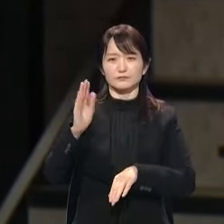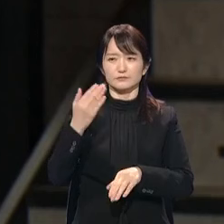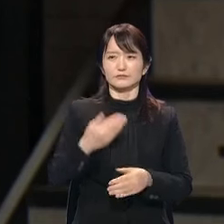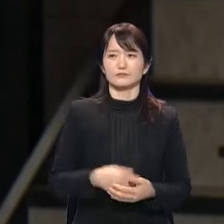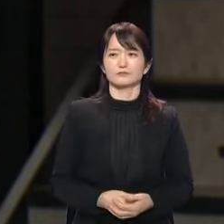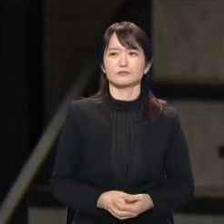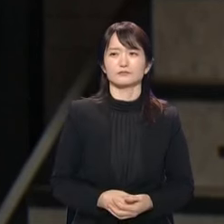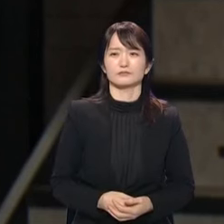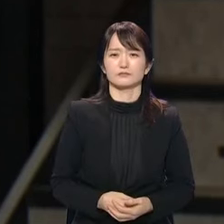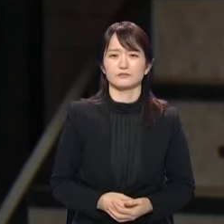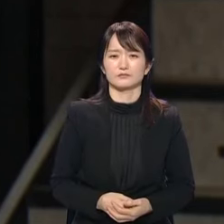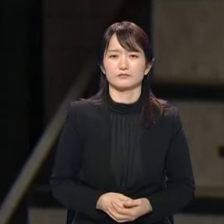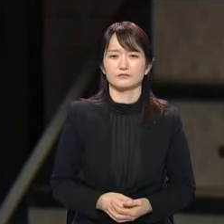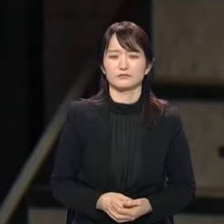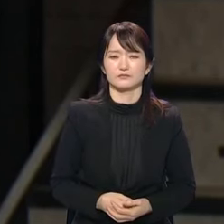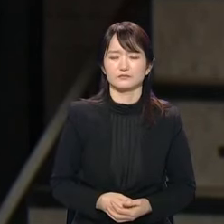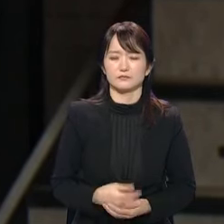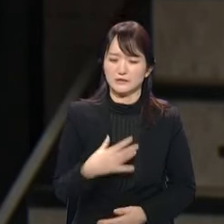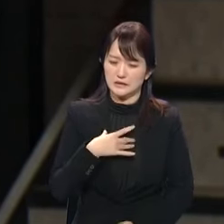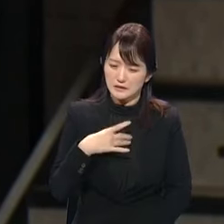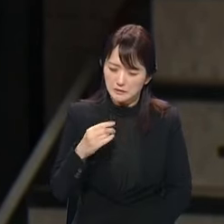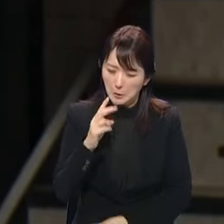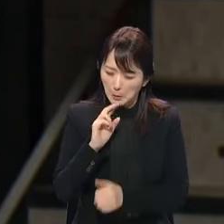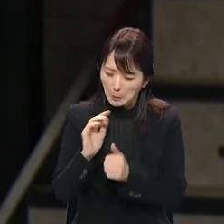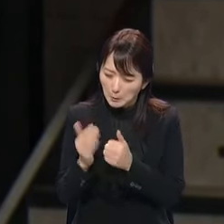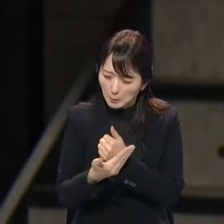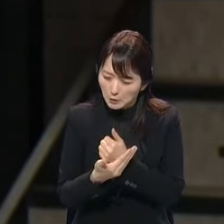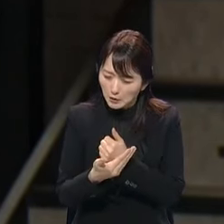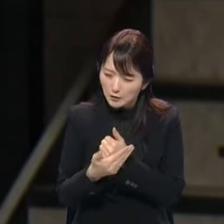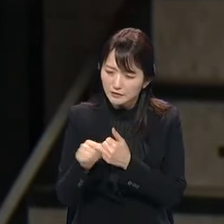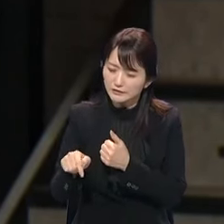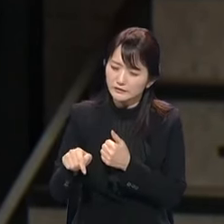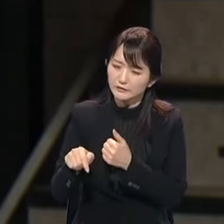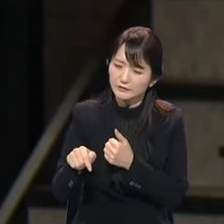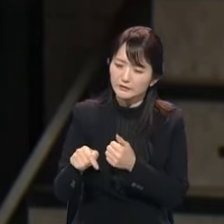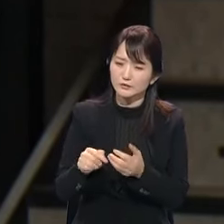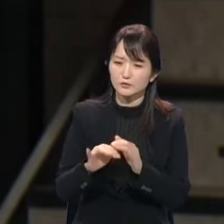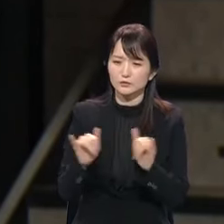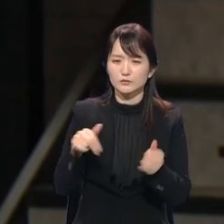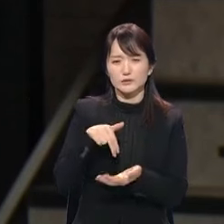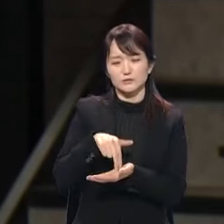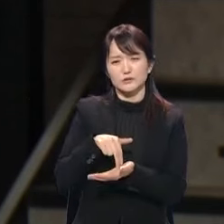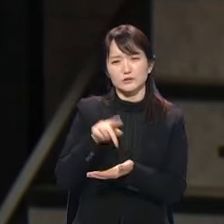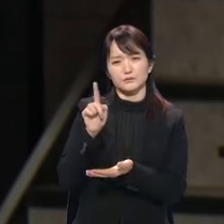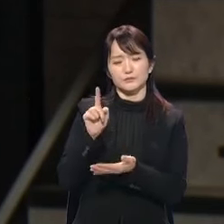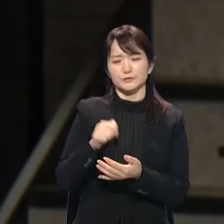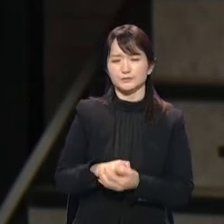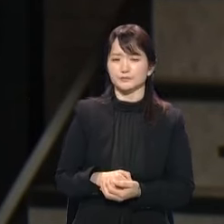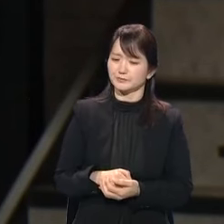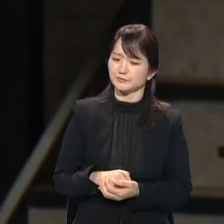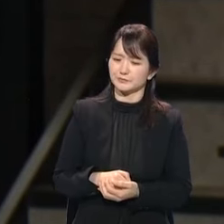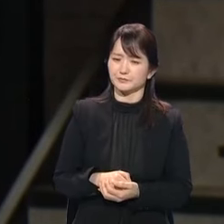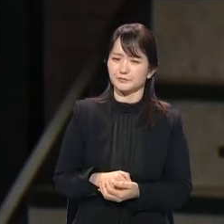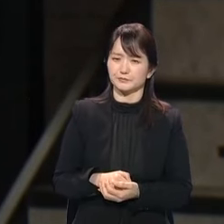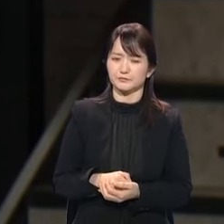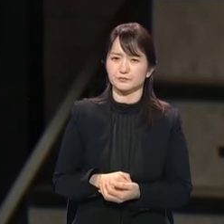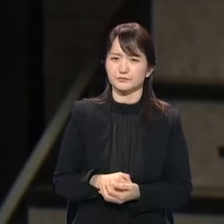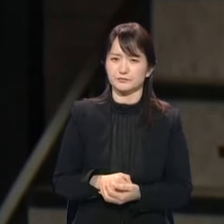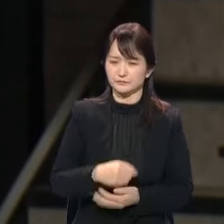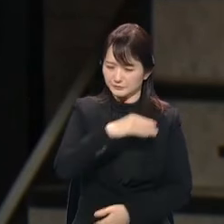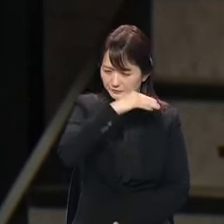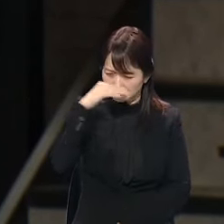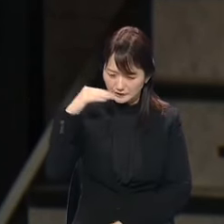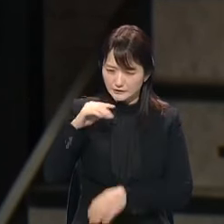이렇게 사정을 봐 주는 식으로 판결이 되는 것에 대해서 글쎄요 국민 네 한 사람으로서 좀 뭔가 반듯하지 않지